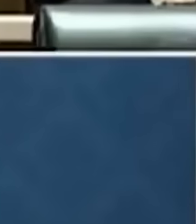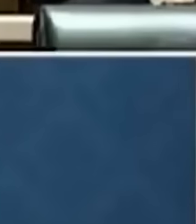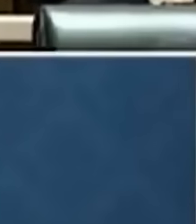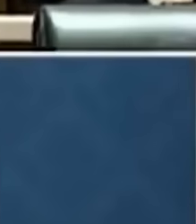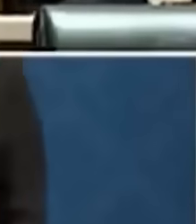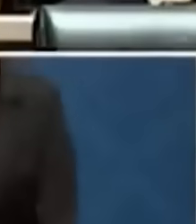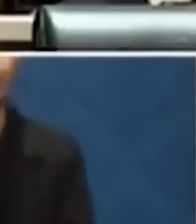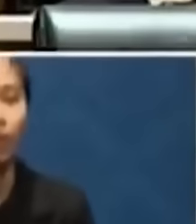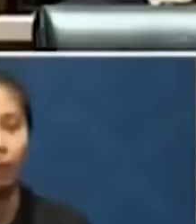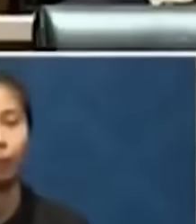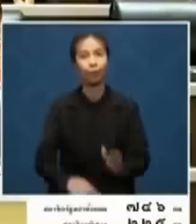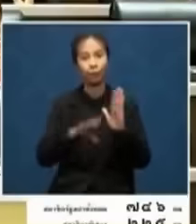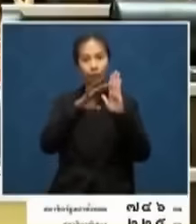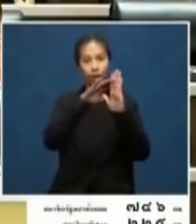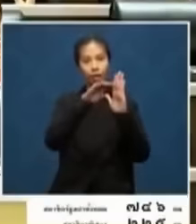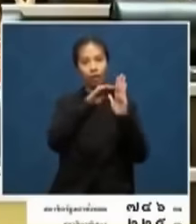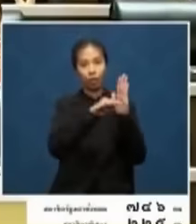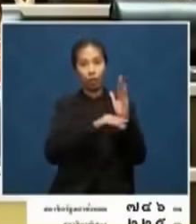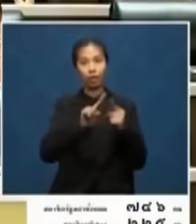เงินเดือนปริญญาตรี